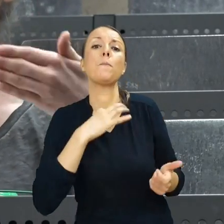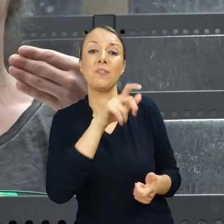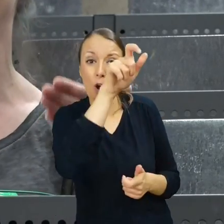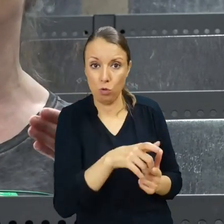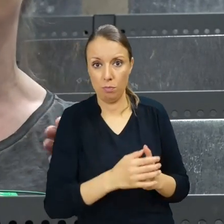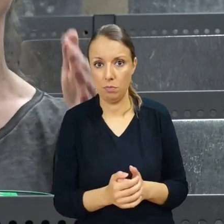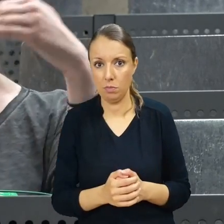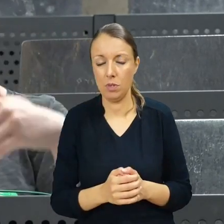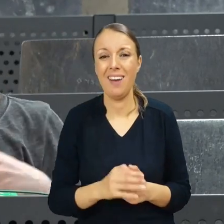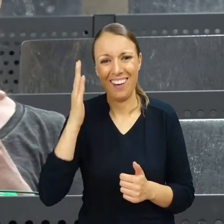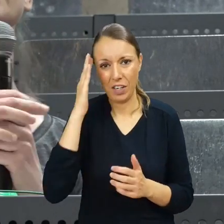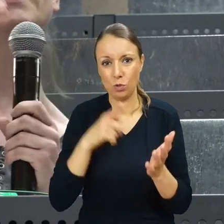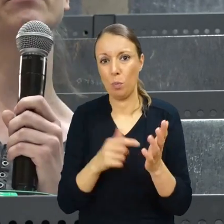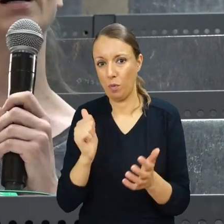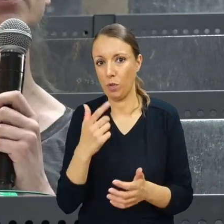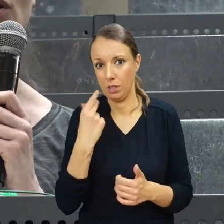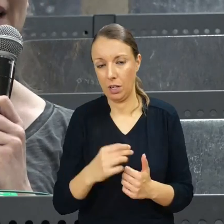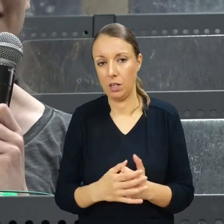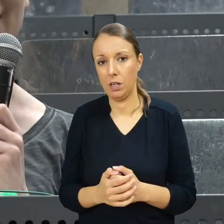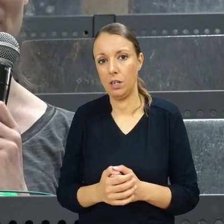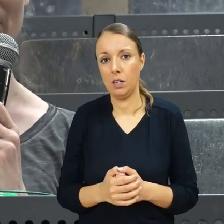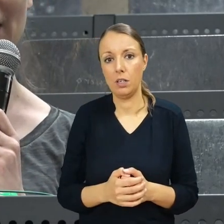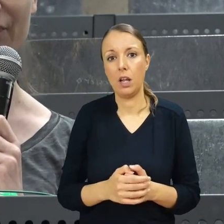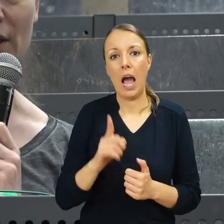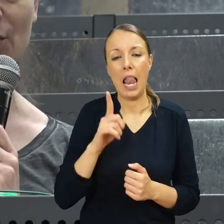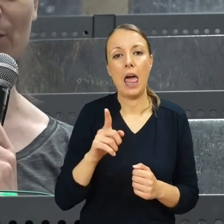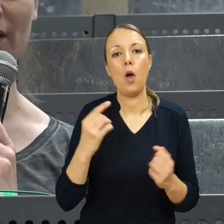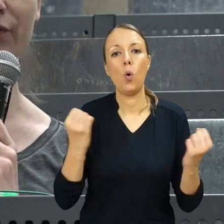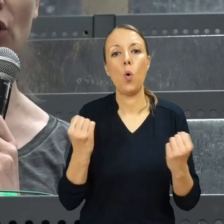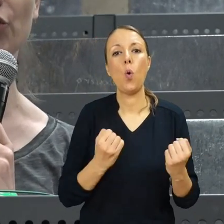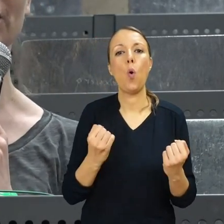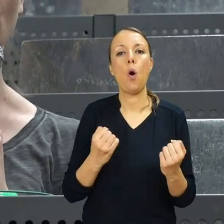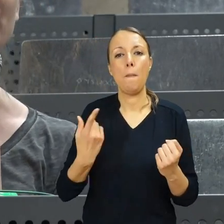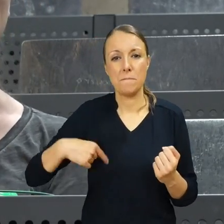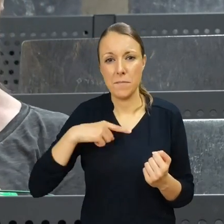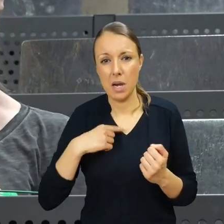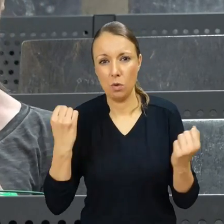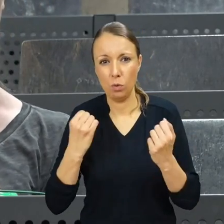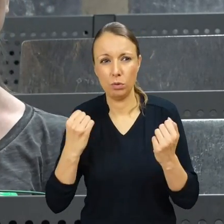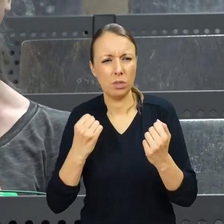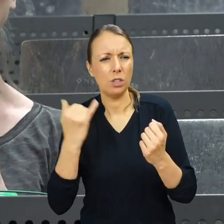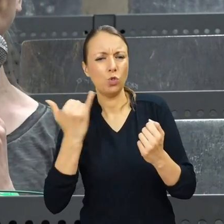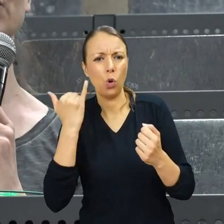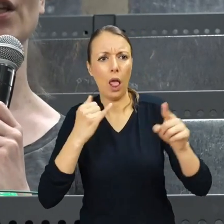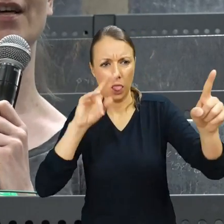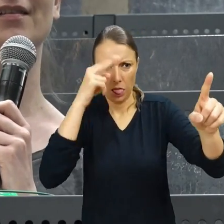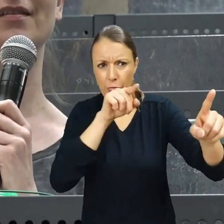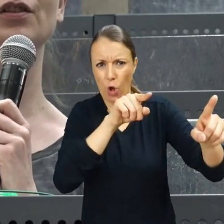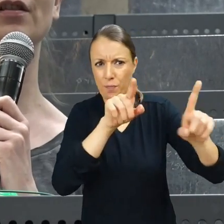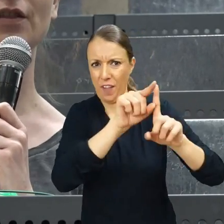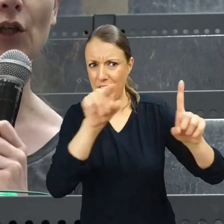nie jest profesjonalne, ale tak bardzo klatkę sobie wstawiliśmy w to, że to jest definicja,